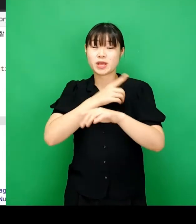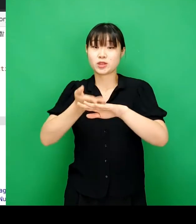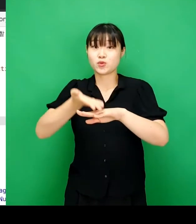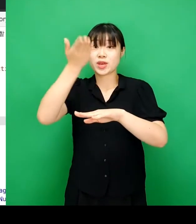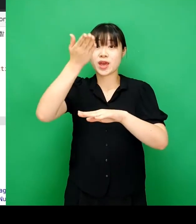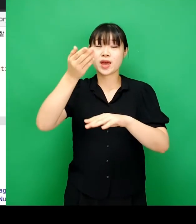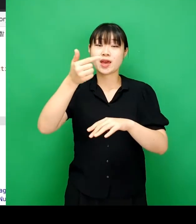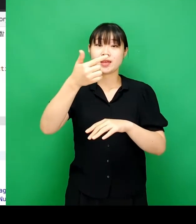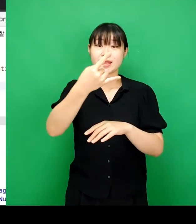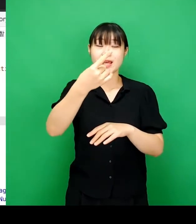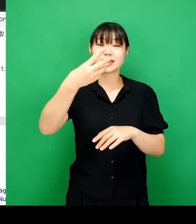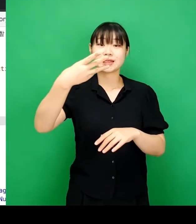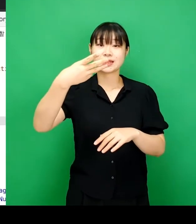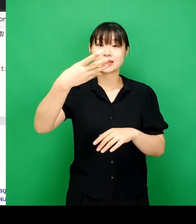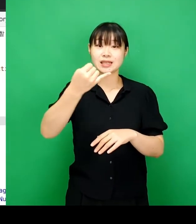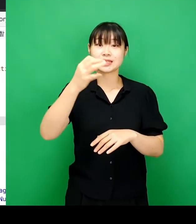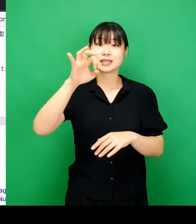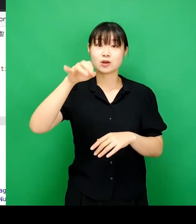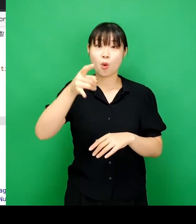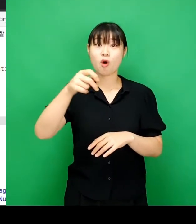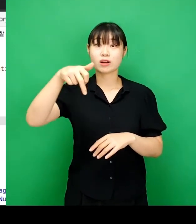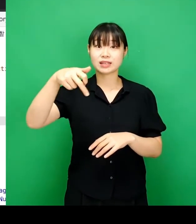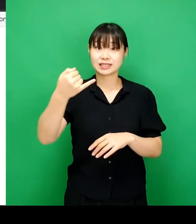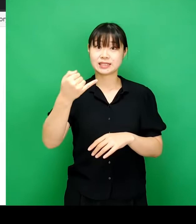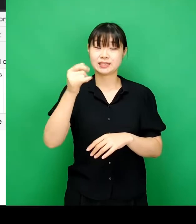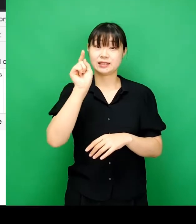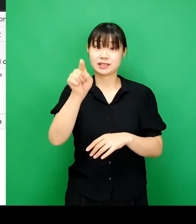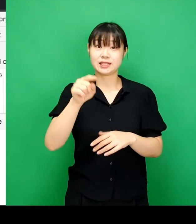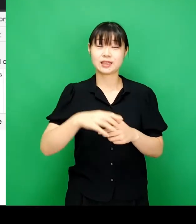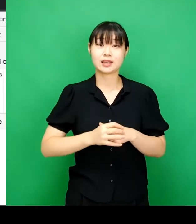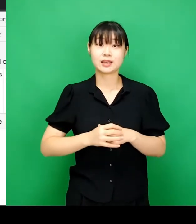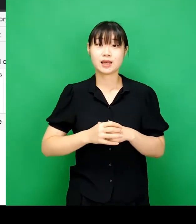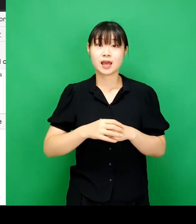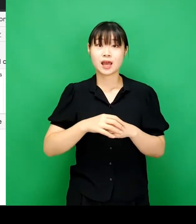개발자 도구창 메뉴에 있는 네트워크 탭을 클릭합니다.